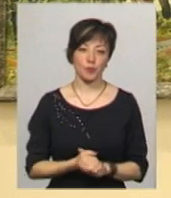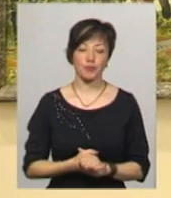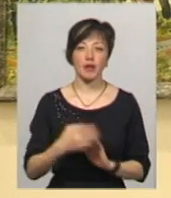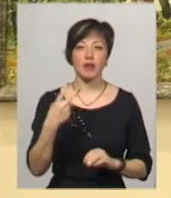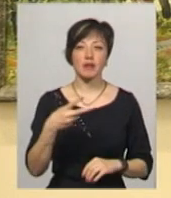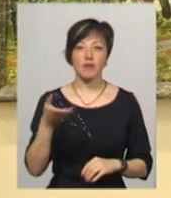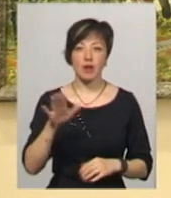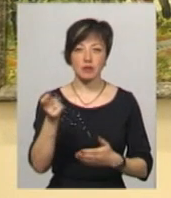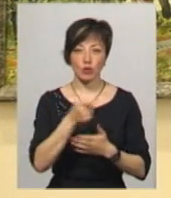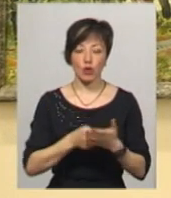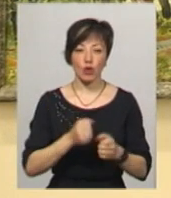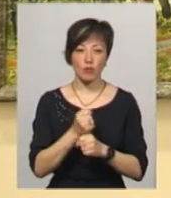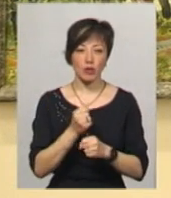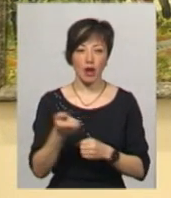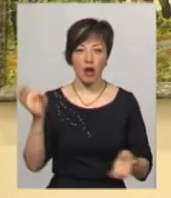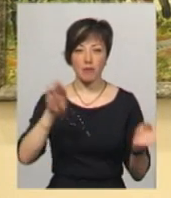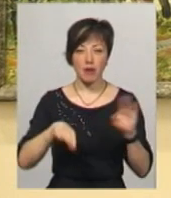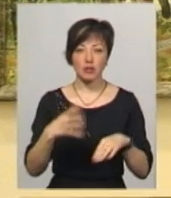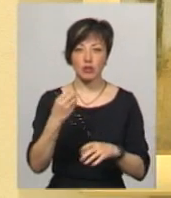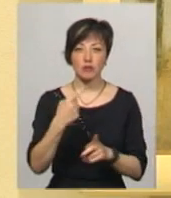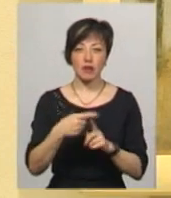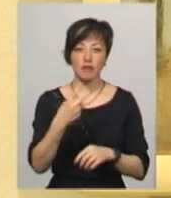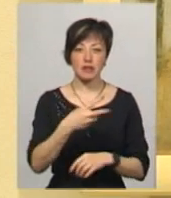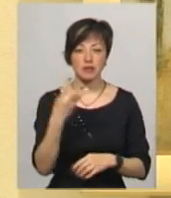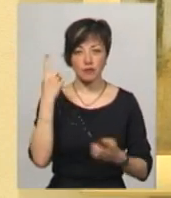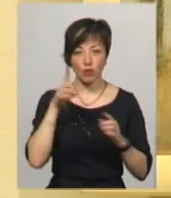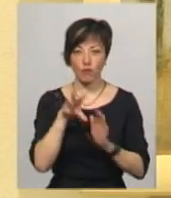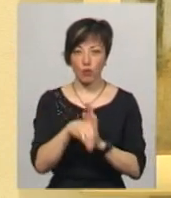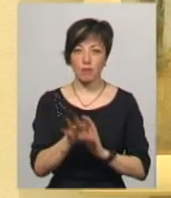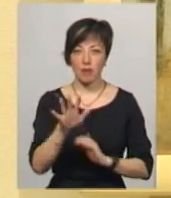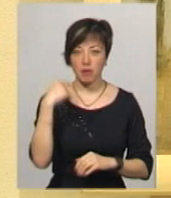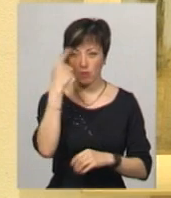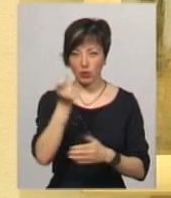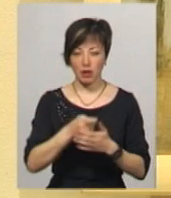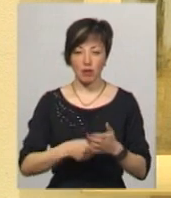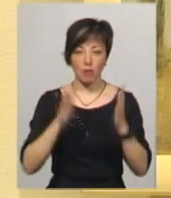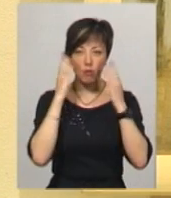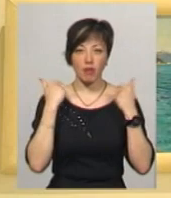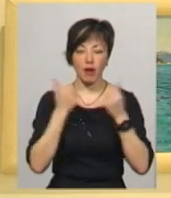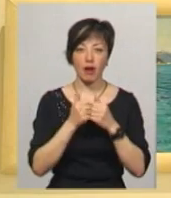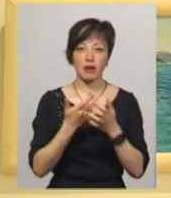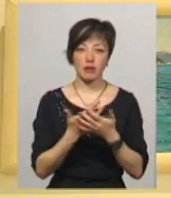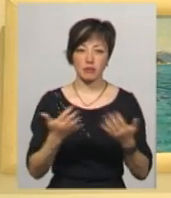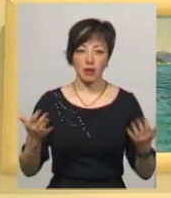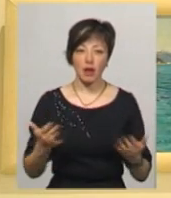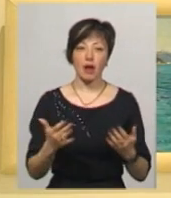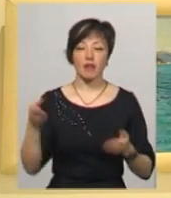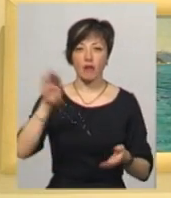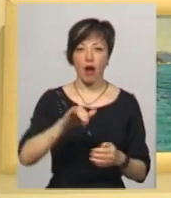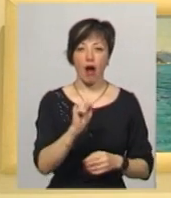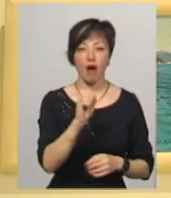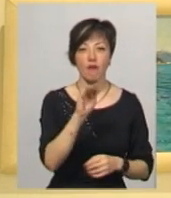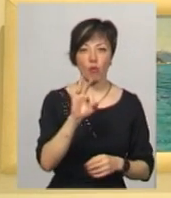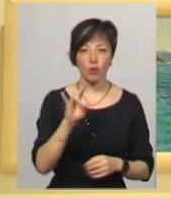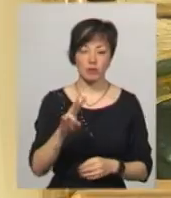20 живописних робіт із серії «Карпати» та ще 23 твори, до яких входять 5 портретів монахів і монастирі, які розташовані на горі Афон,